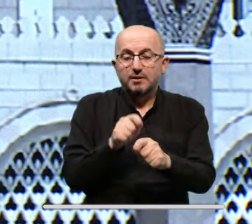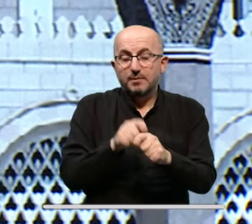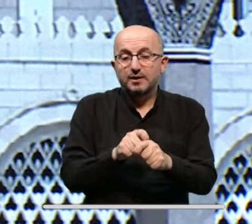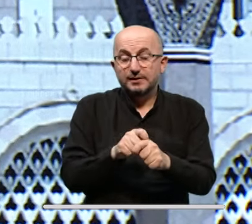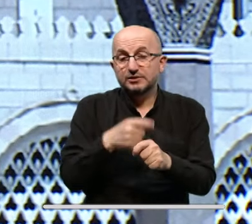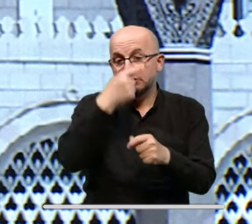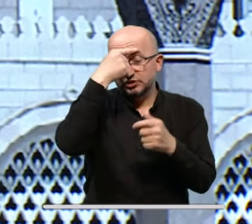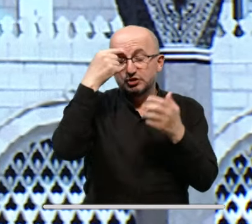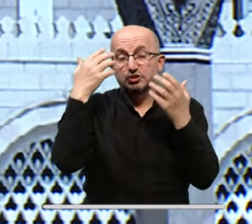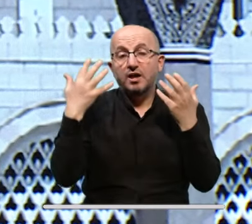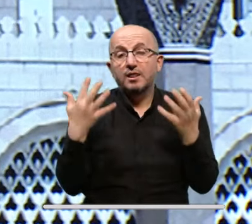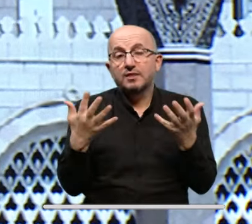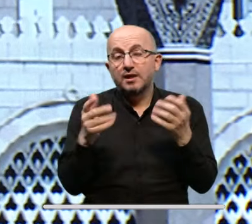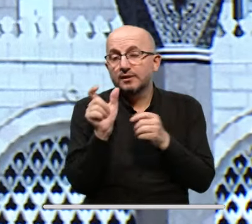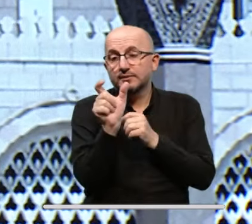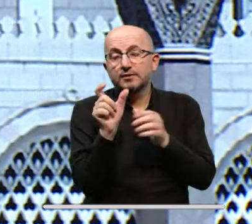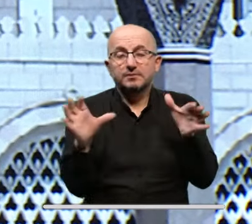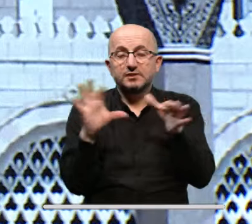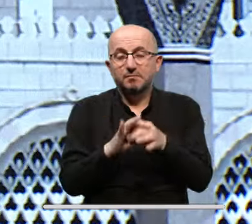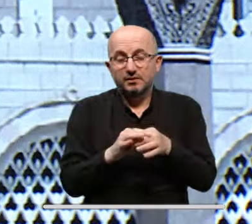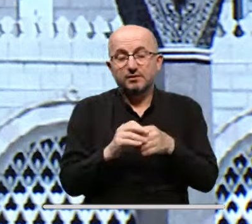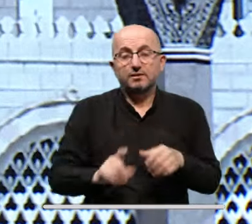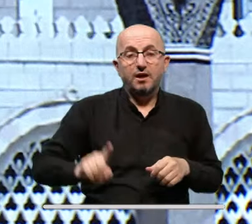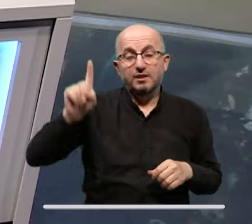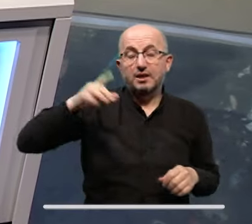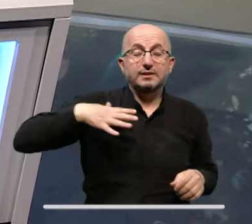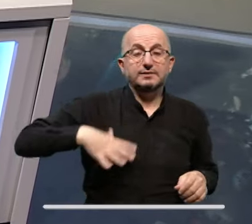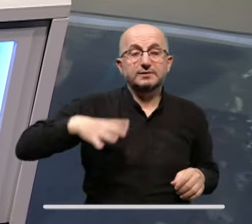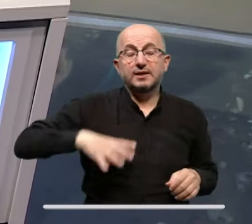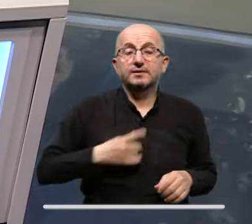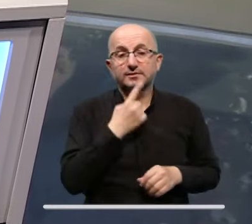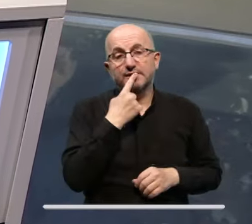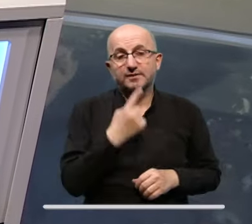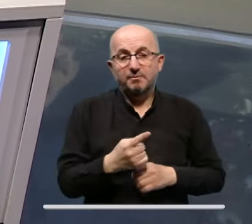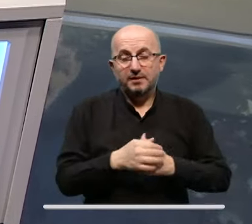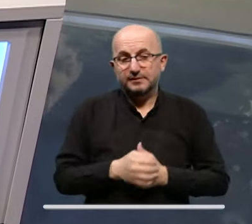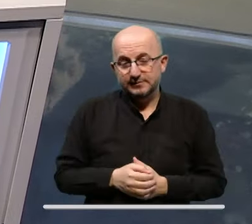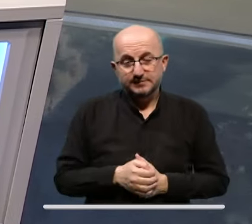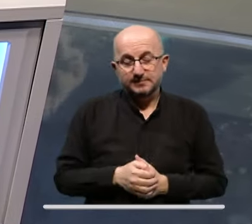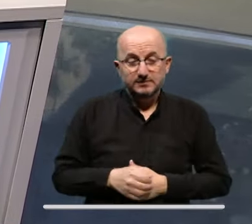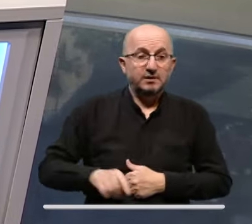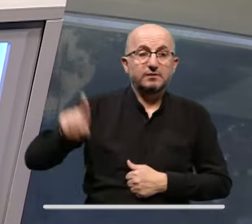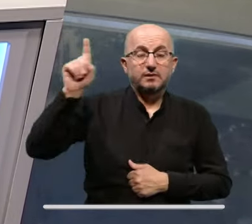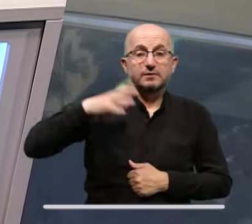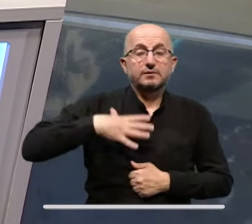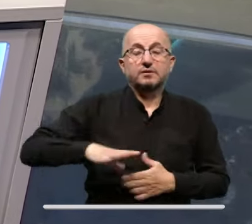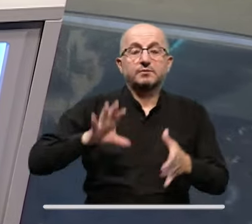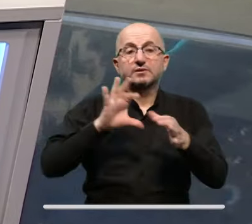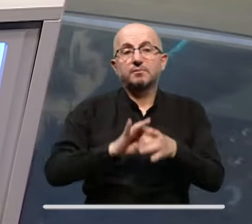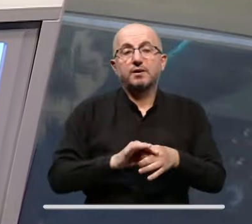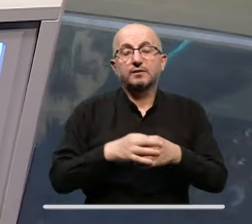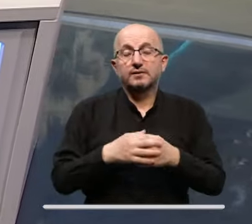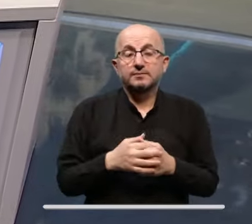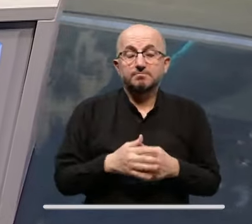yine İnşallah kelimesine bağlayın Allah dilerse demektir Öyle değil mi Allah'ın dilemesine bağlayın